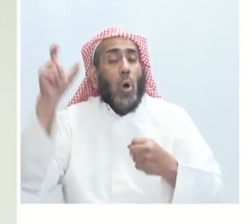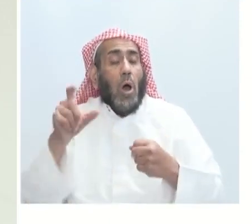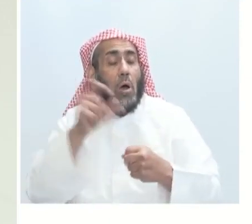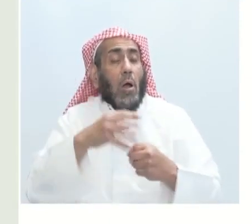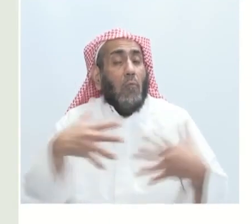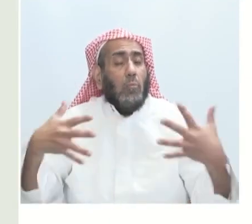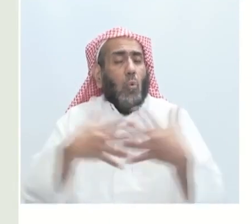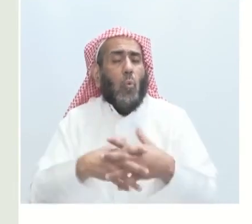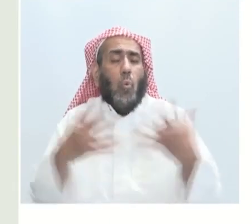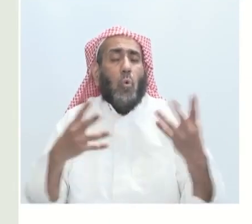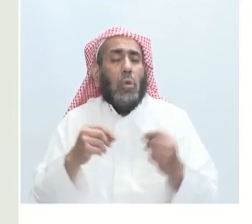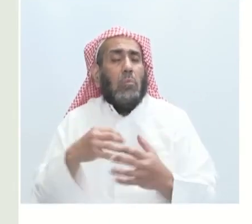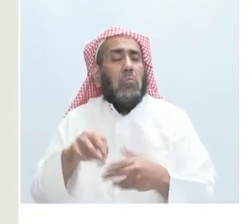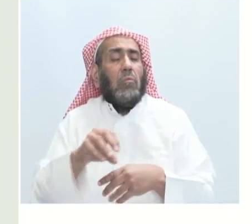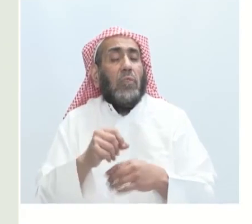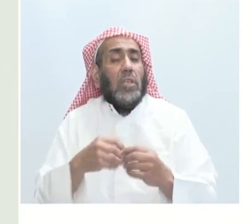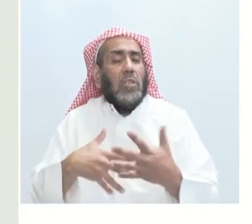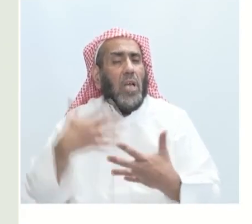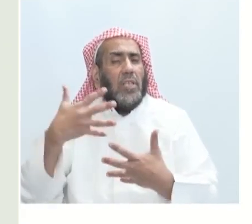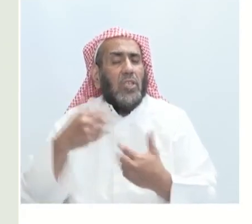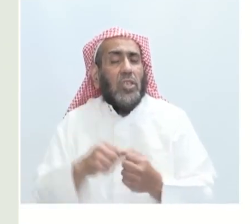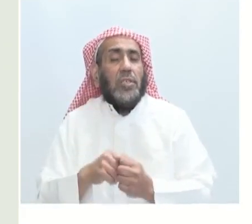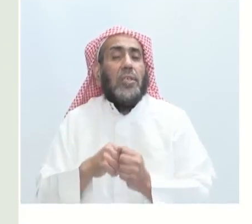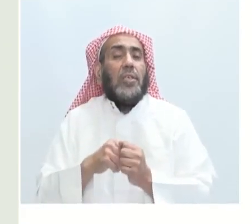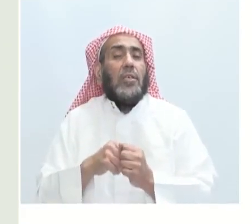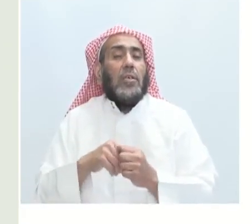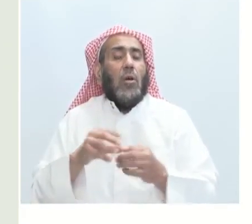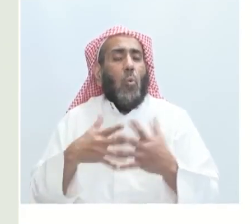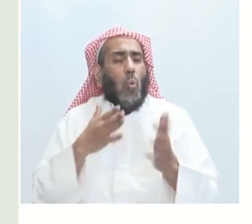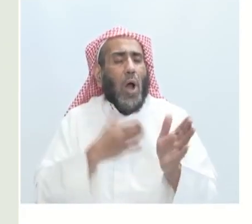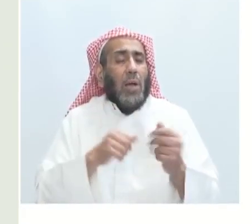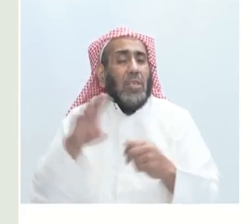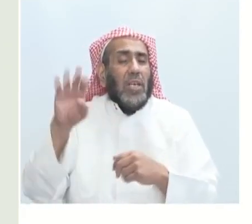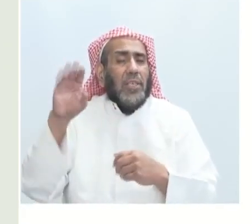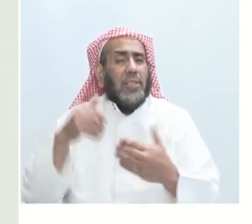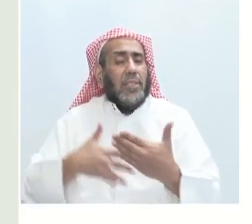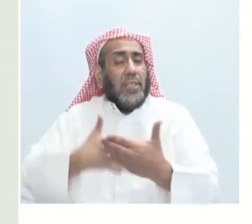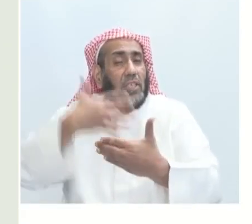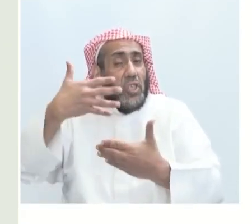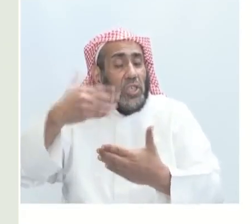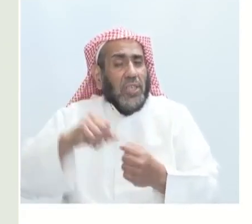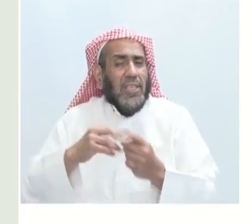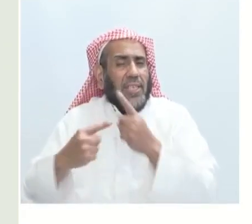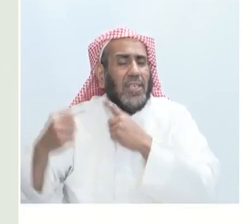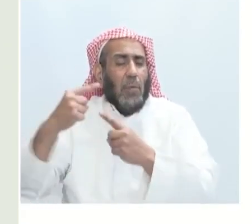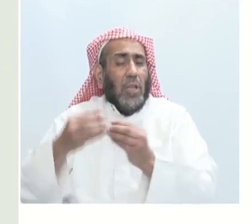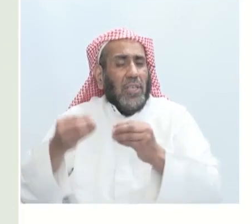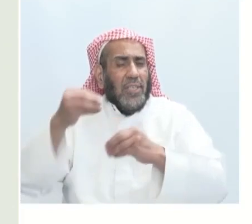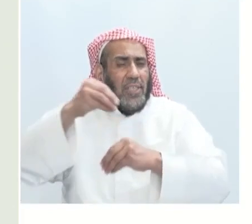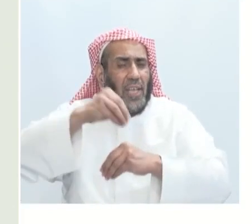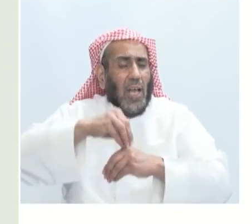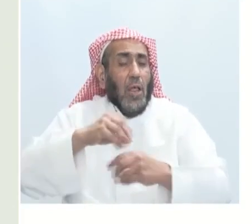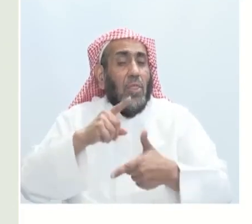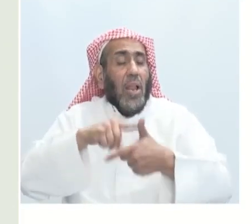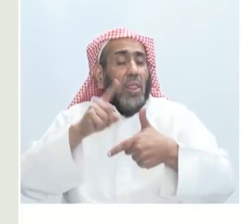المزاوجه كثر على فئات في اتجاه التجديدي هذا الحديث واكب اتجاه التجديدي هنا الاتجاه السابق حتى طغى على ومر